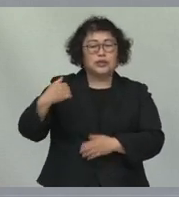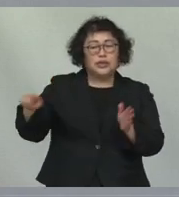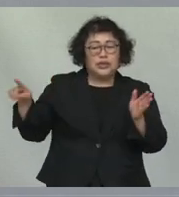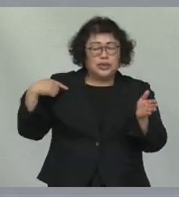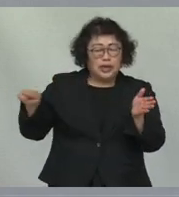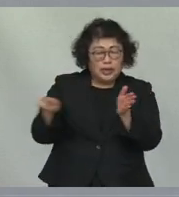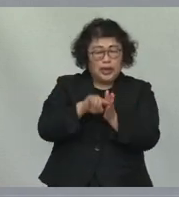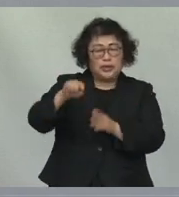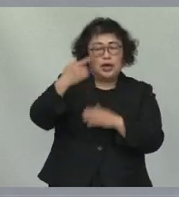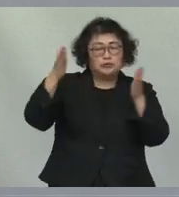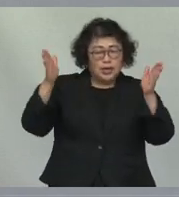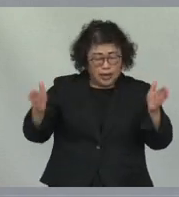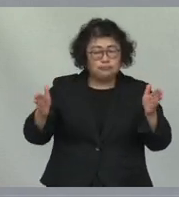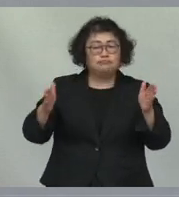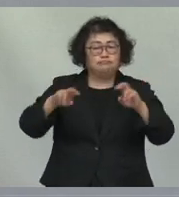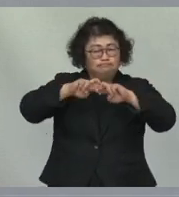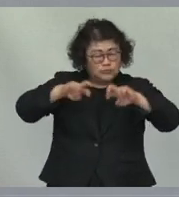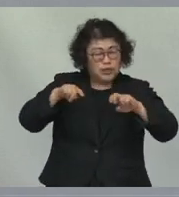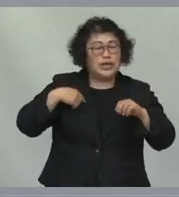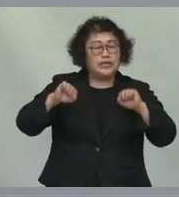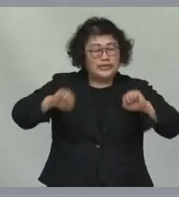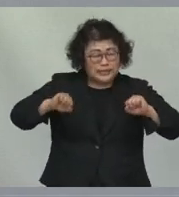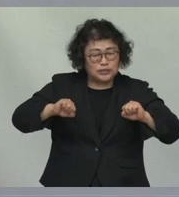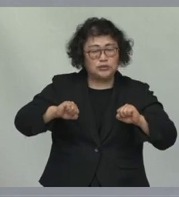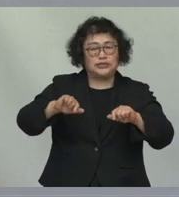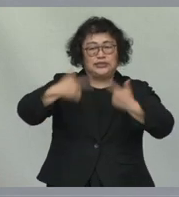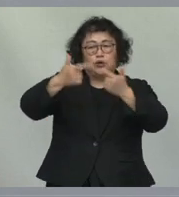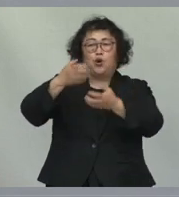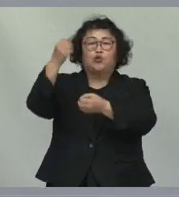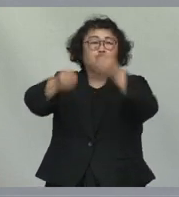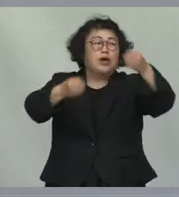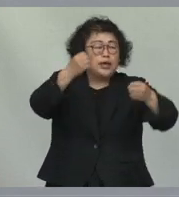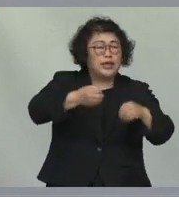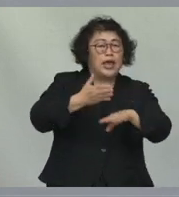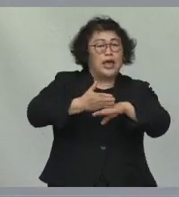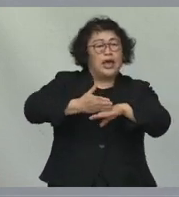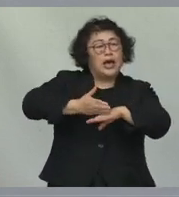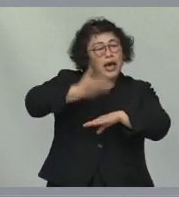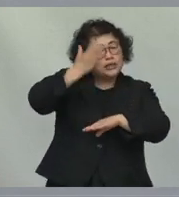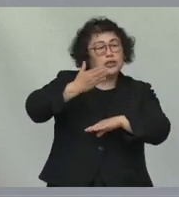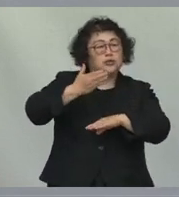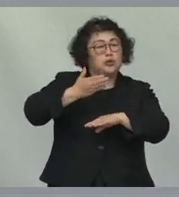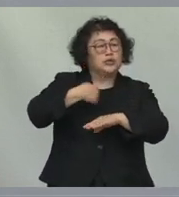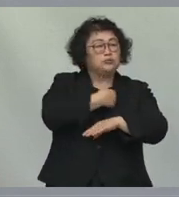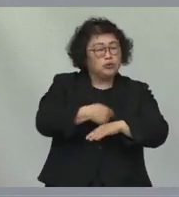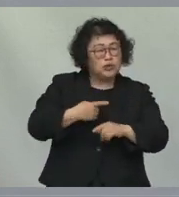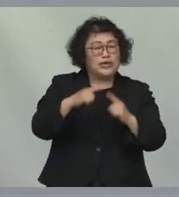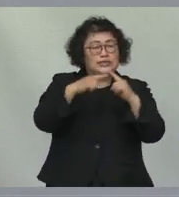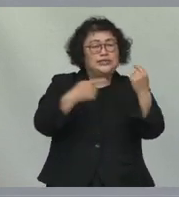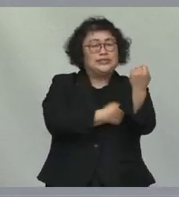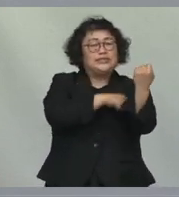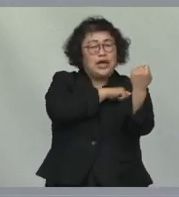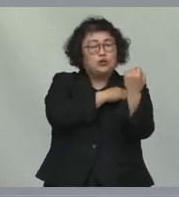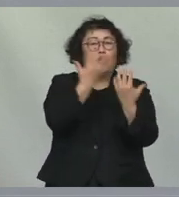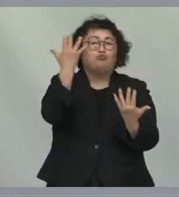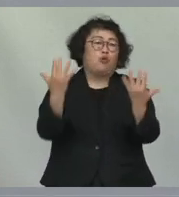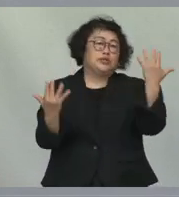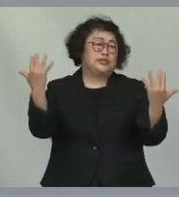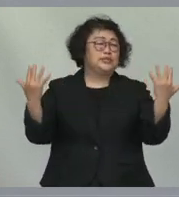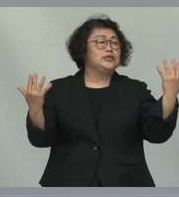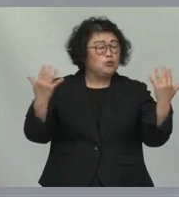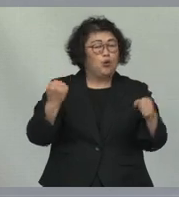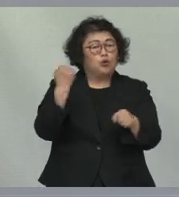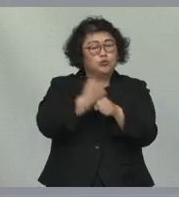たって切り開きここに木を植えて感謝の印として人権の森を